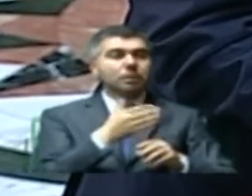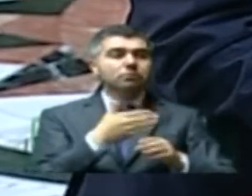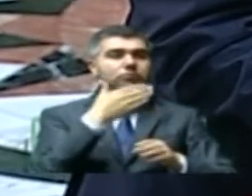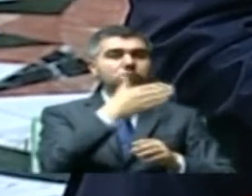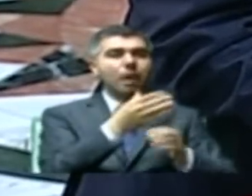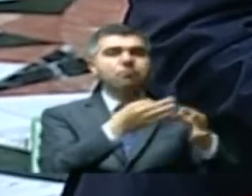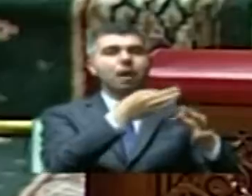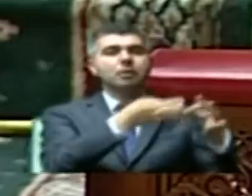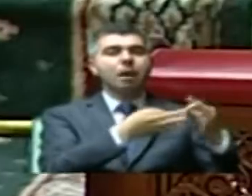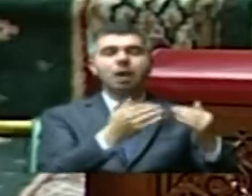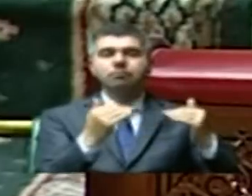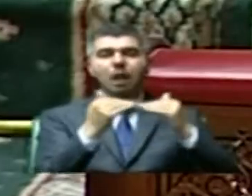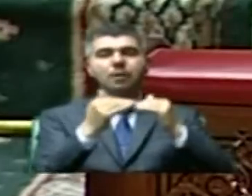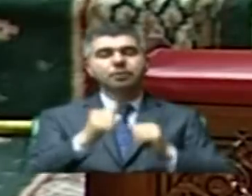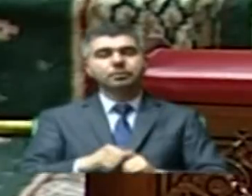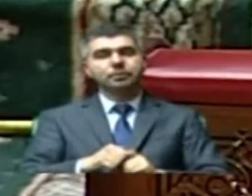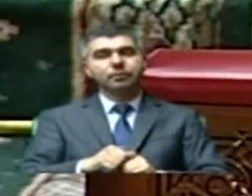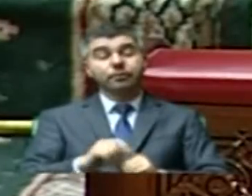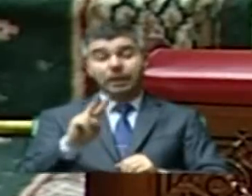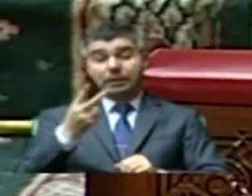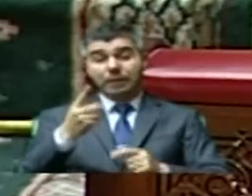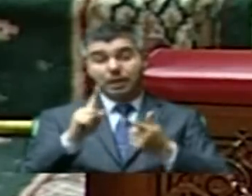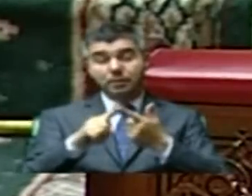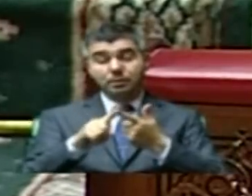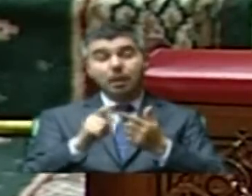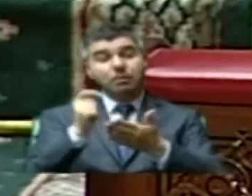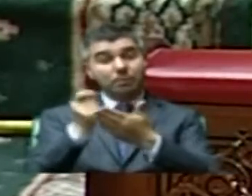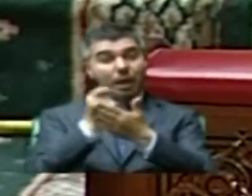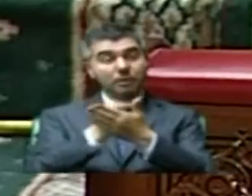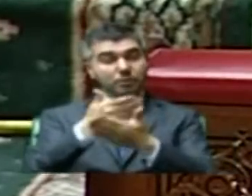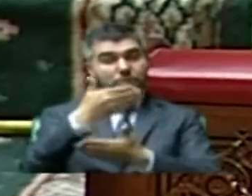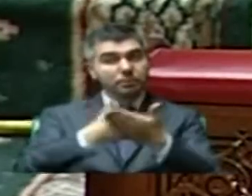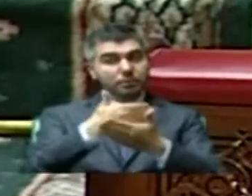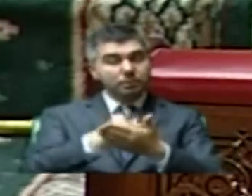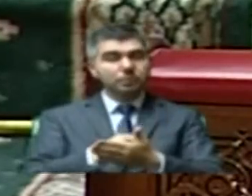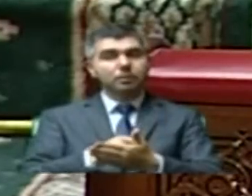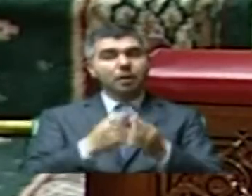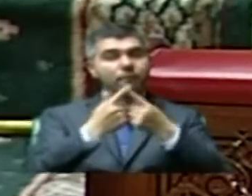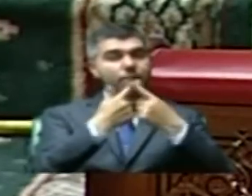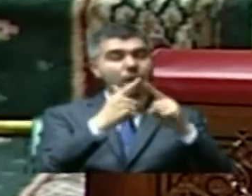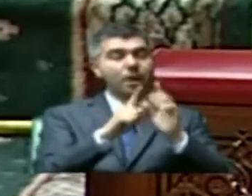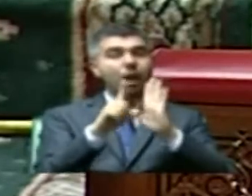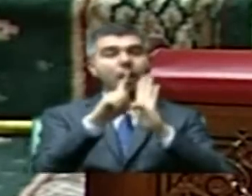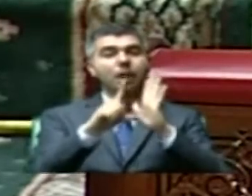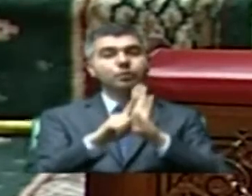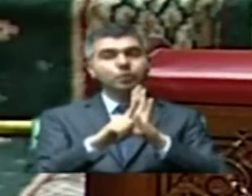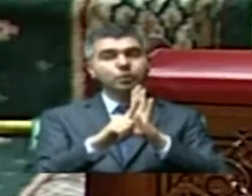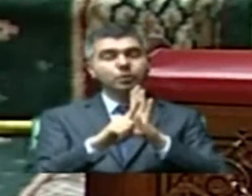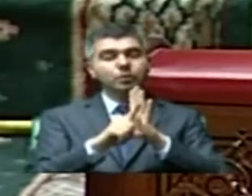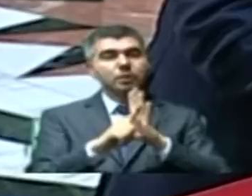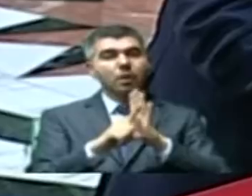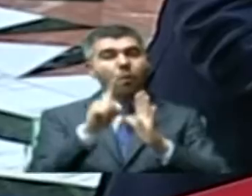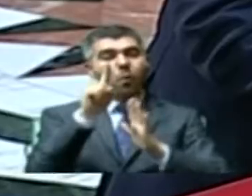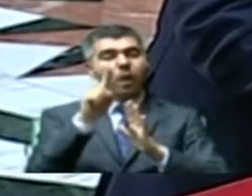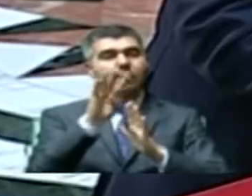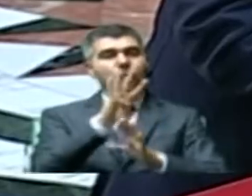أمام القضاء. ثانيا، هذه المحاضر كما تعلم السيد المستشار مؤطرة بعدة نصوص قانونية منها المادة 41